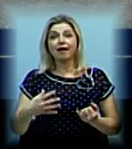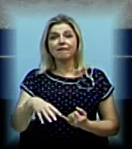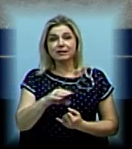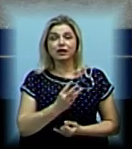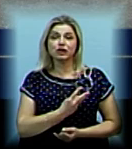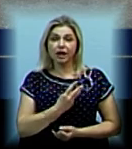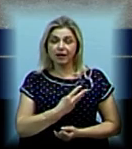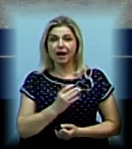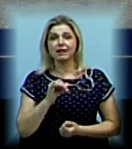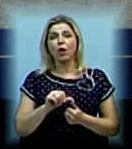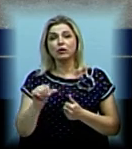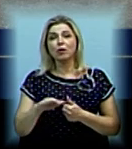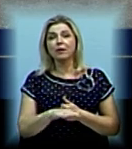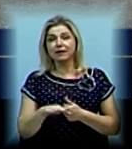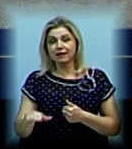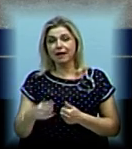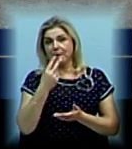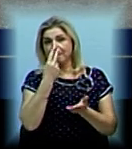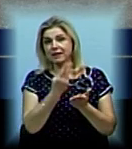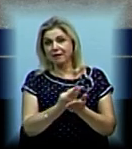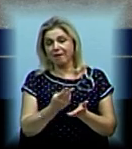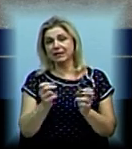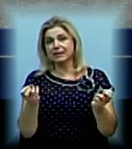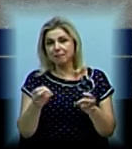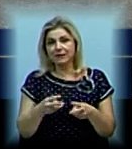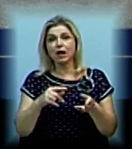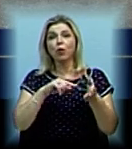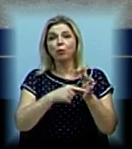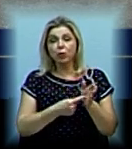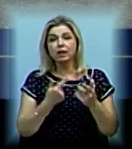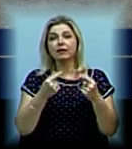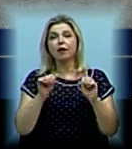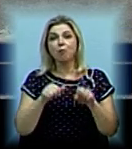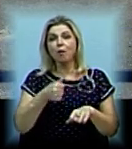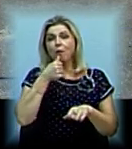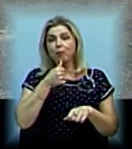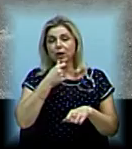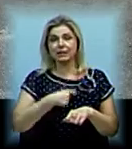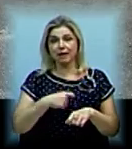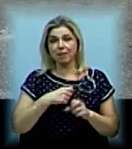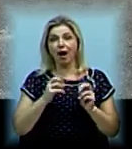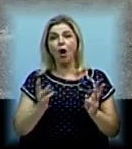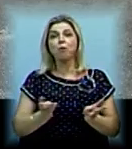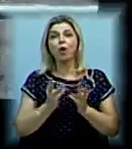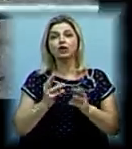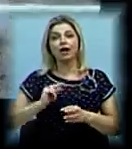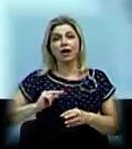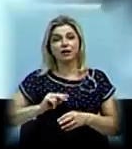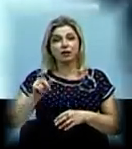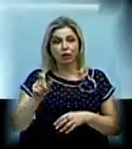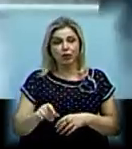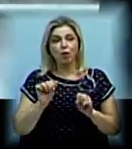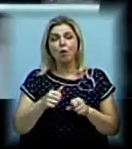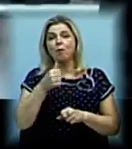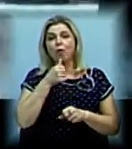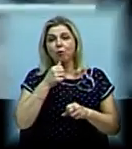для малечі, представлені спеціальні пункти, на яких можна спробувати себе у ролі з пожежного, можна спробувати